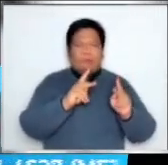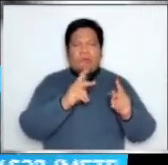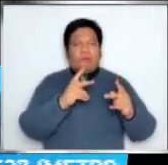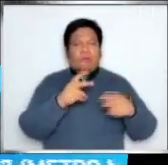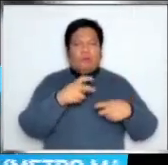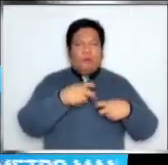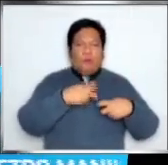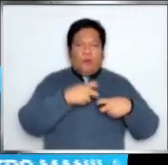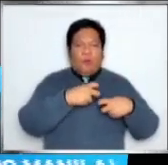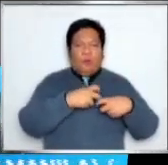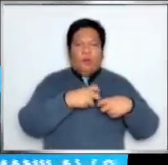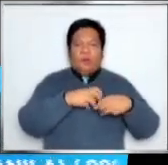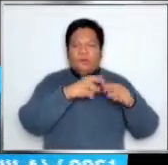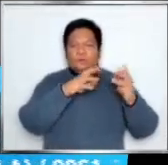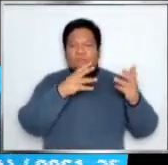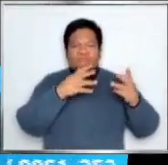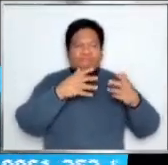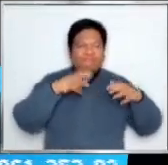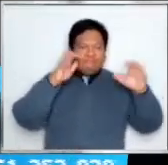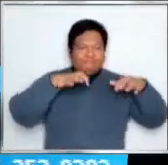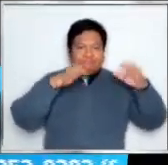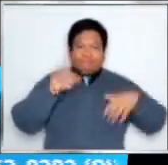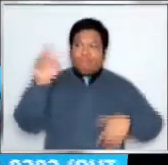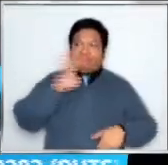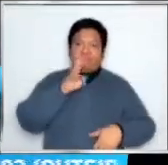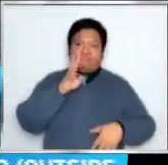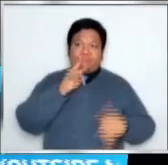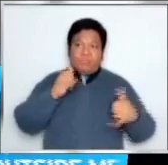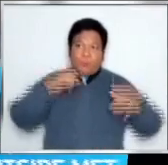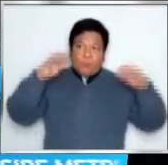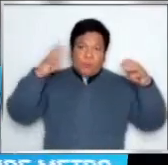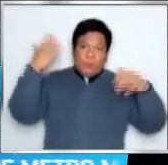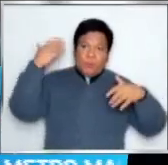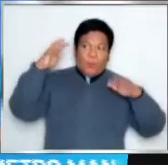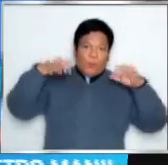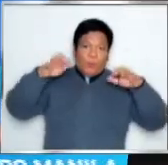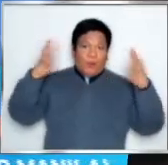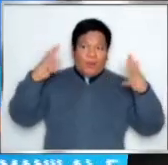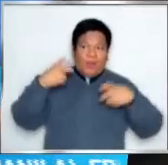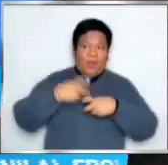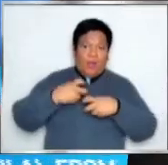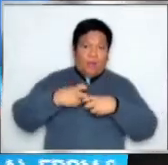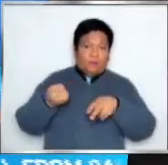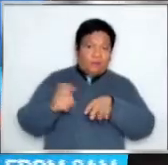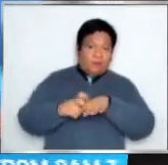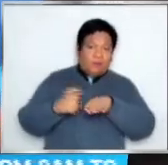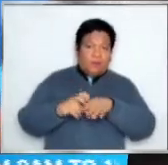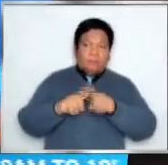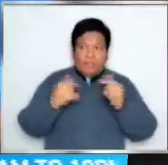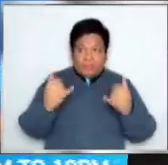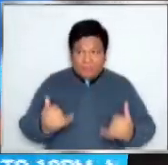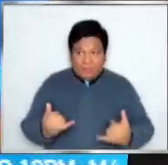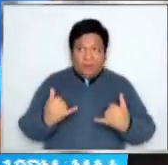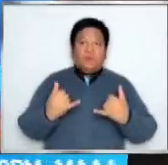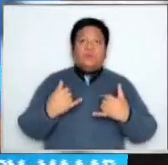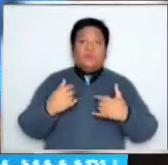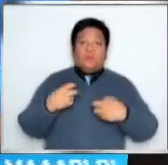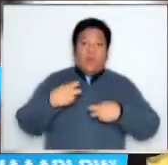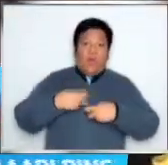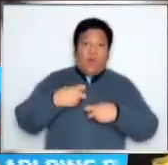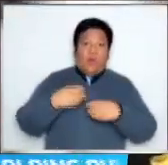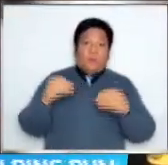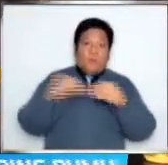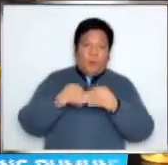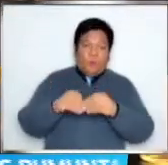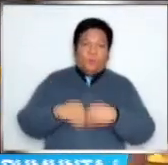umuulan, mahirap na sumakay. Tapos ngayon, mas umuulan pa, basa ka, nahirap ka pa sumakay. Nagpasaplaran lang kami na makasakay